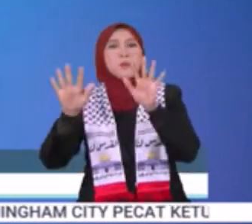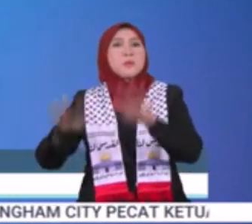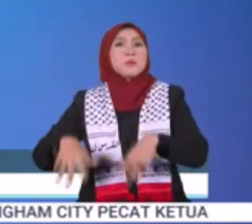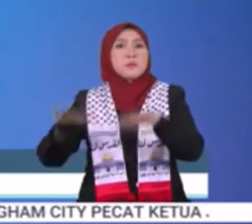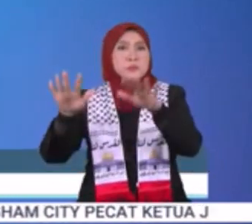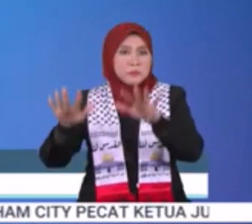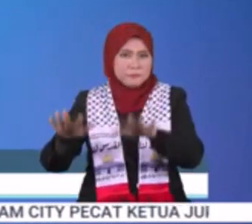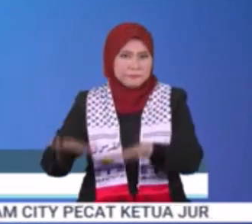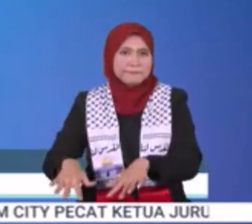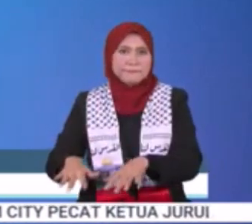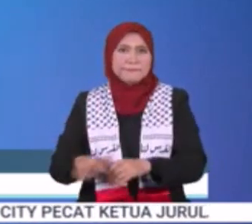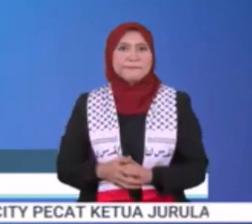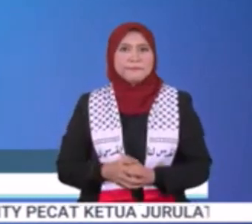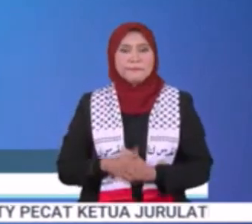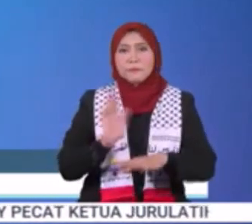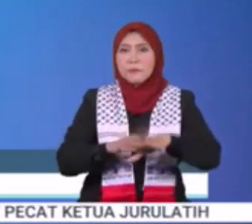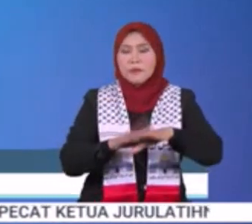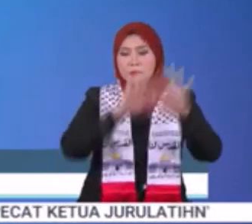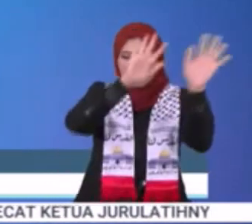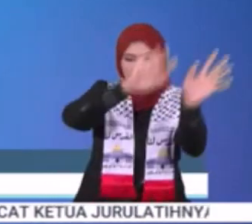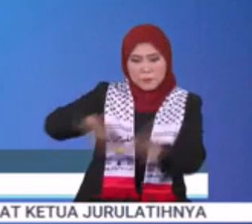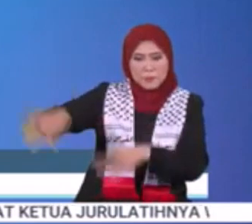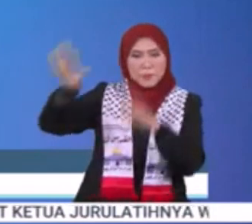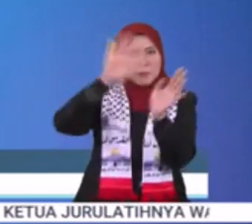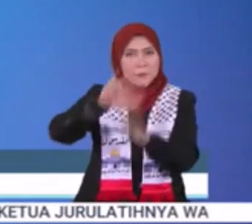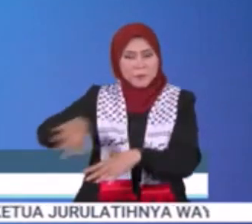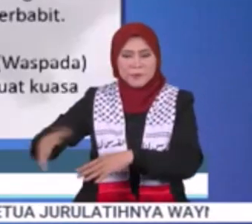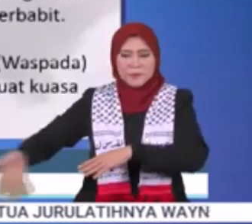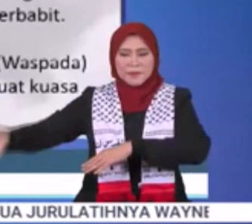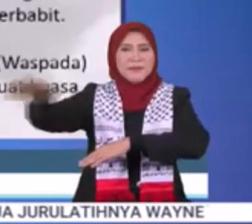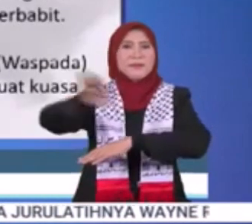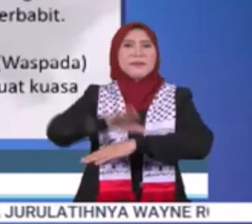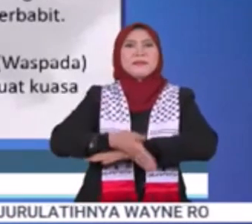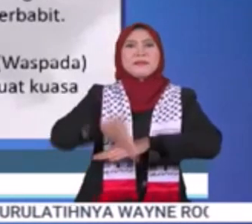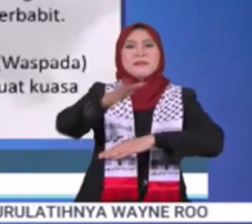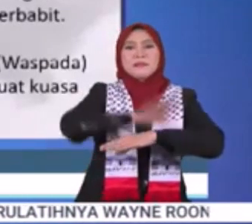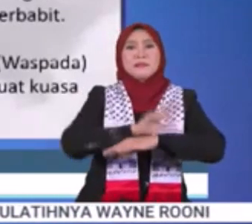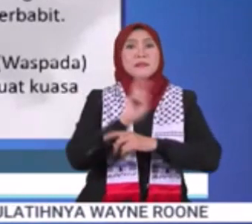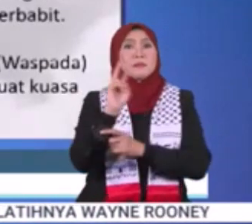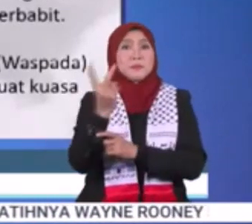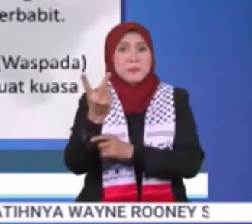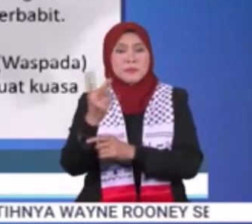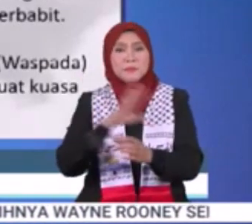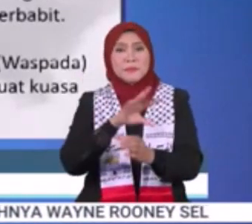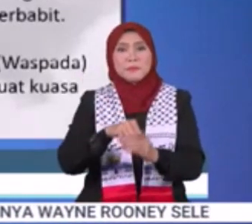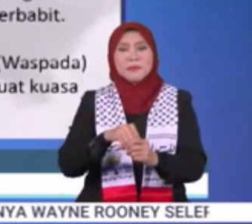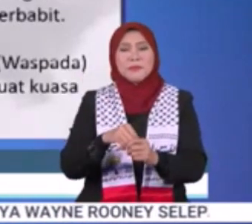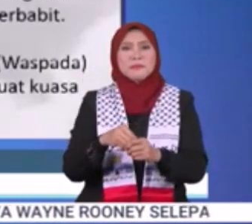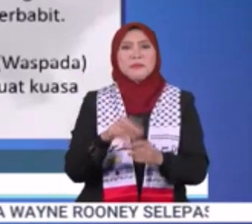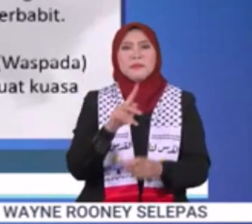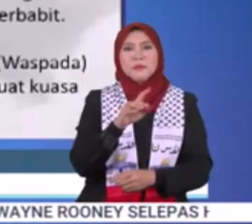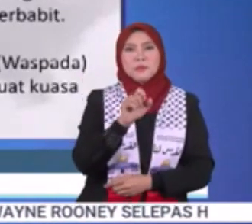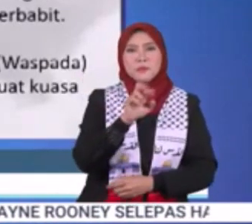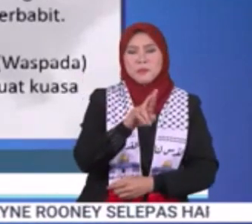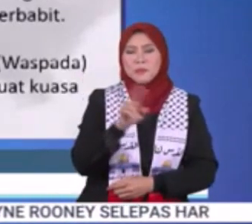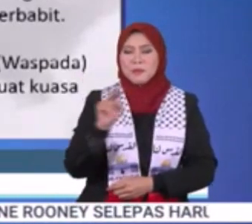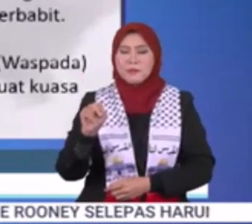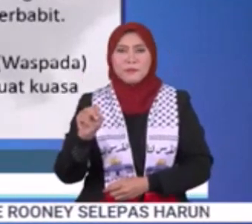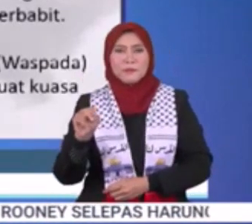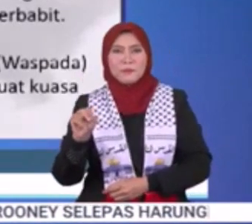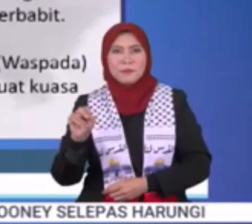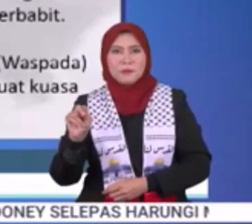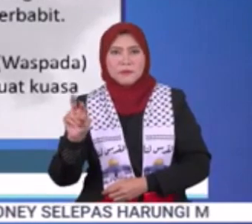hujan di kawasan terbabit amaran angin kencang dan laut bergelora kategori kedua pula melibatkan kondor reif North di